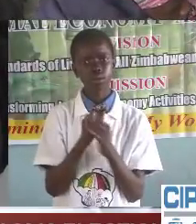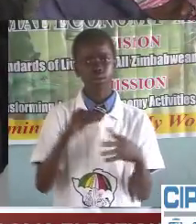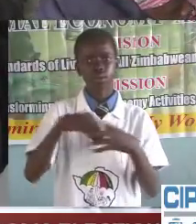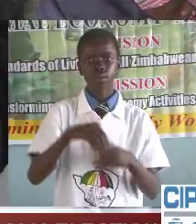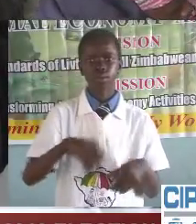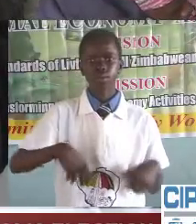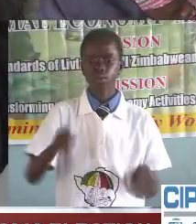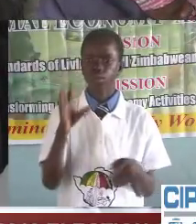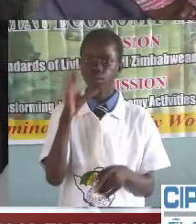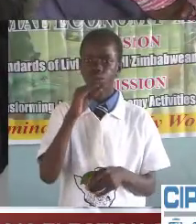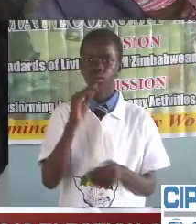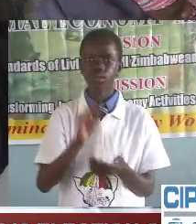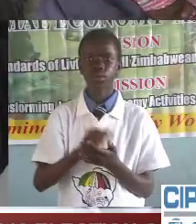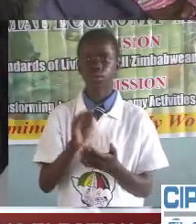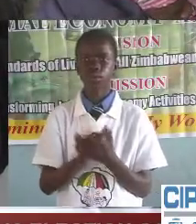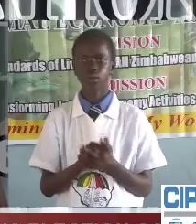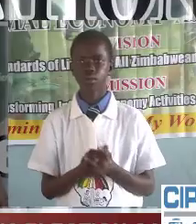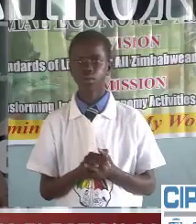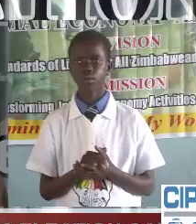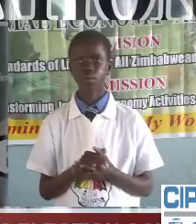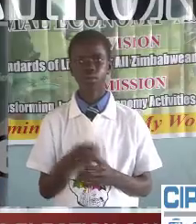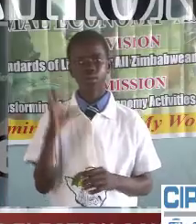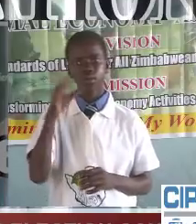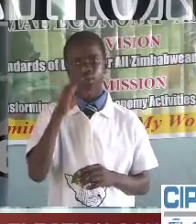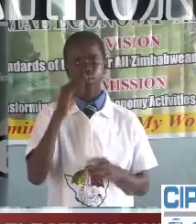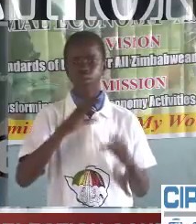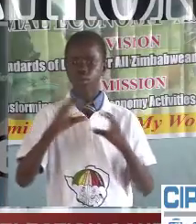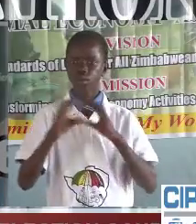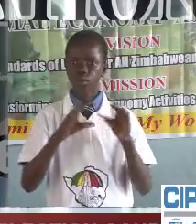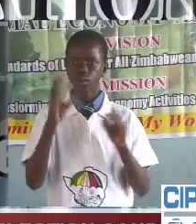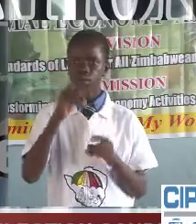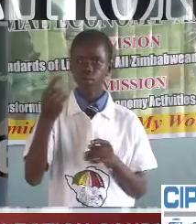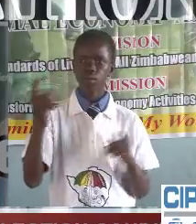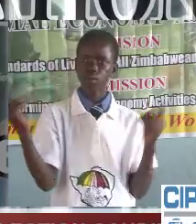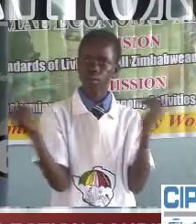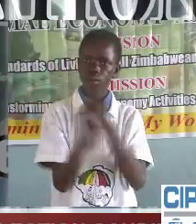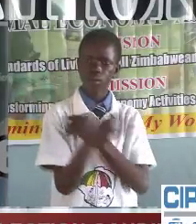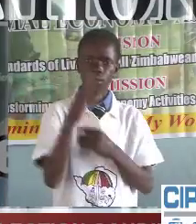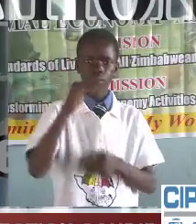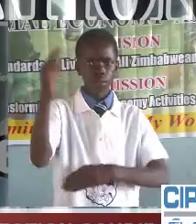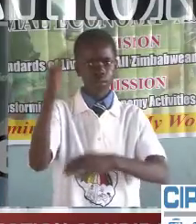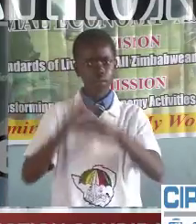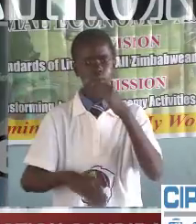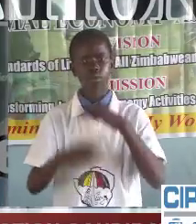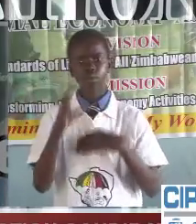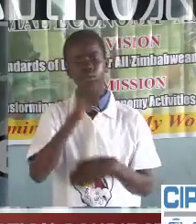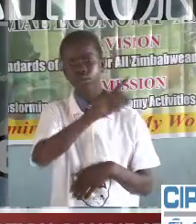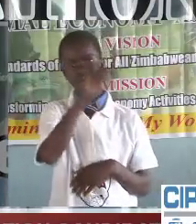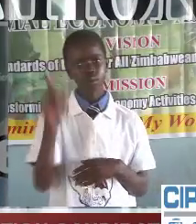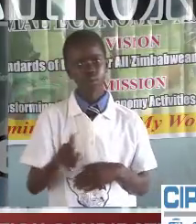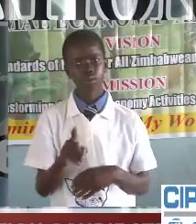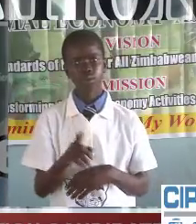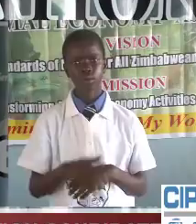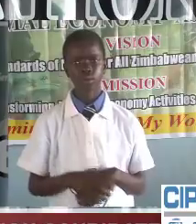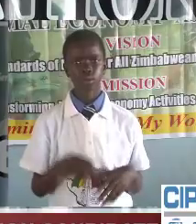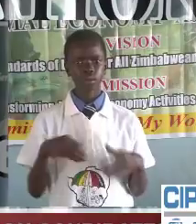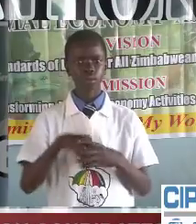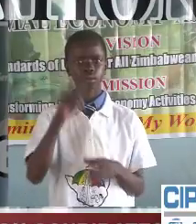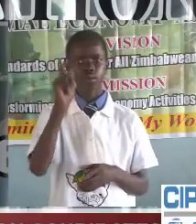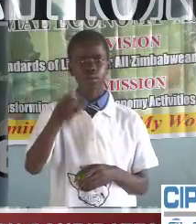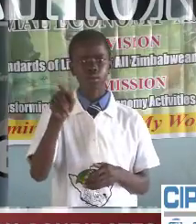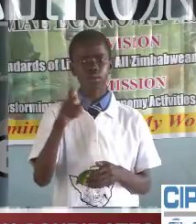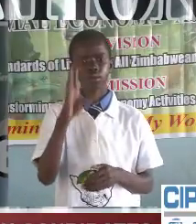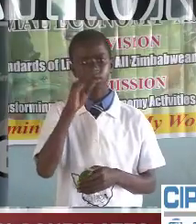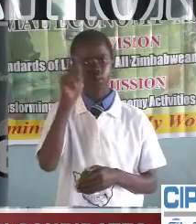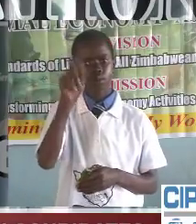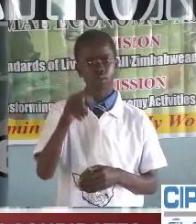mukanzuro ndokumbira kuti tigadzirise panyaya kutoti hakuna chinonzi estimate, chogozonzi estimate sei, ende mita ndokumbira kuti